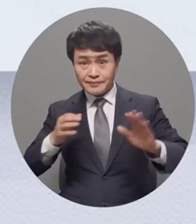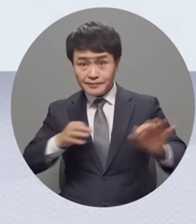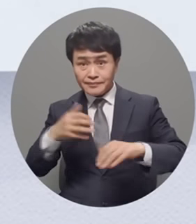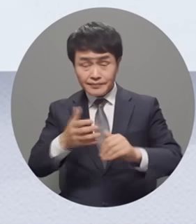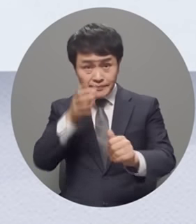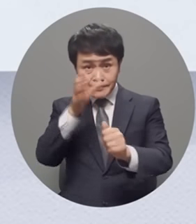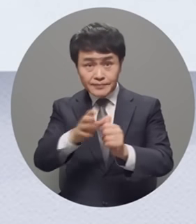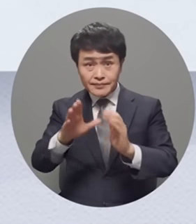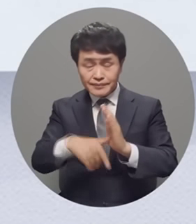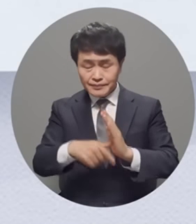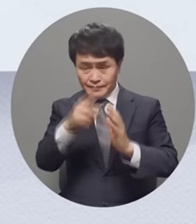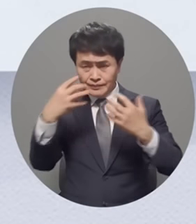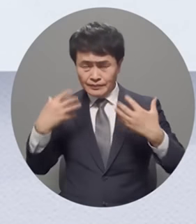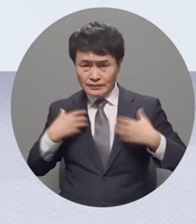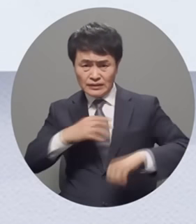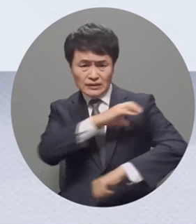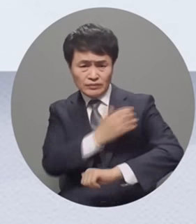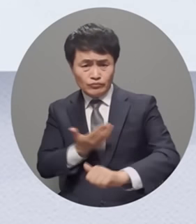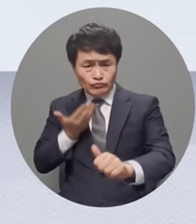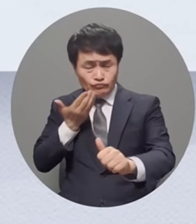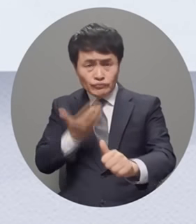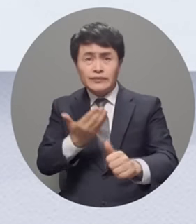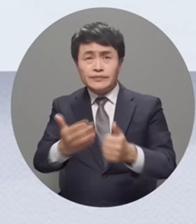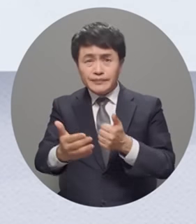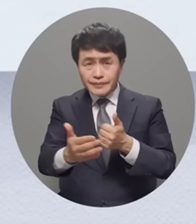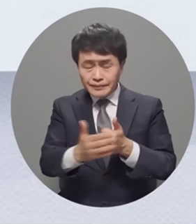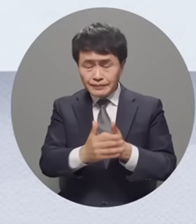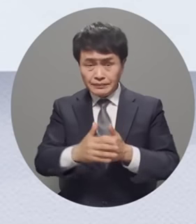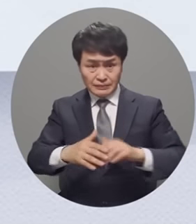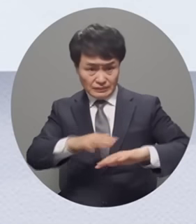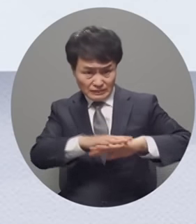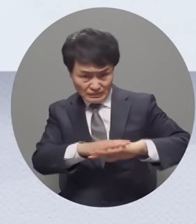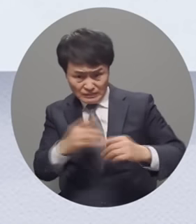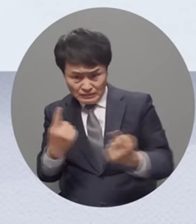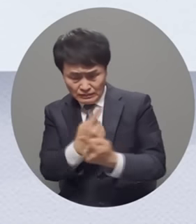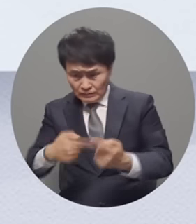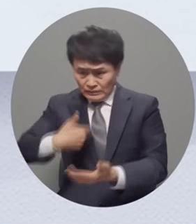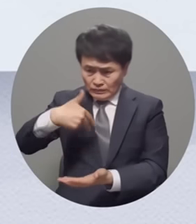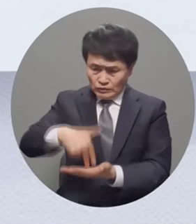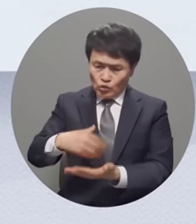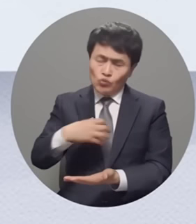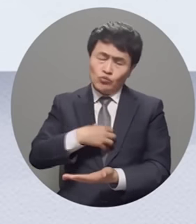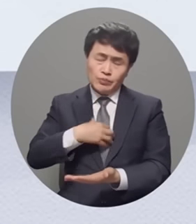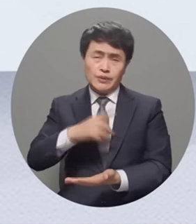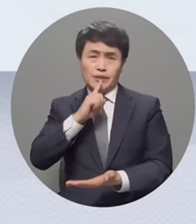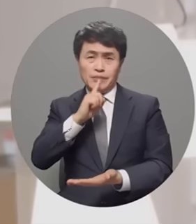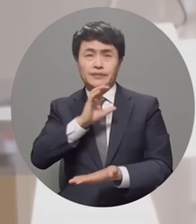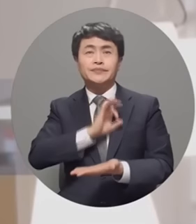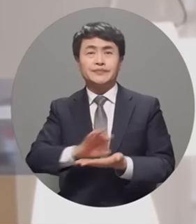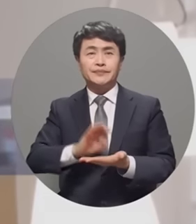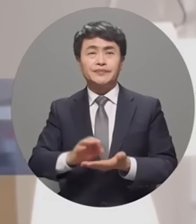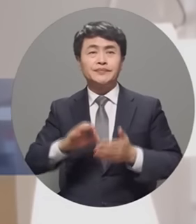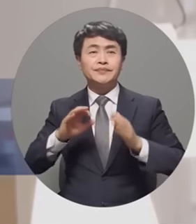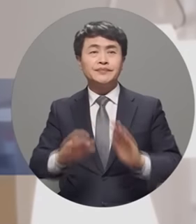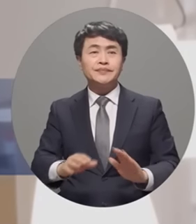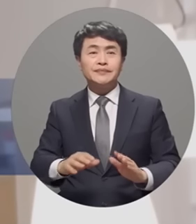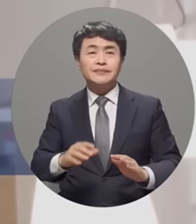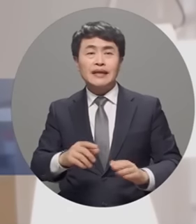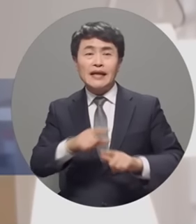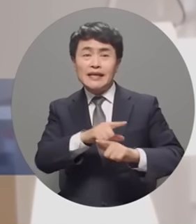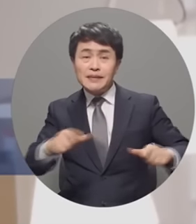때 정부가 큰 영향력을 발휘할 수 있어 편집권의 독립이 위협받을 수 있다고도 지적했습니다. Les autorités politiques,